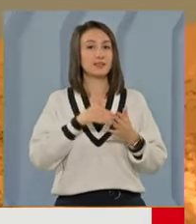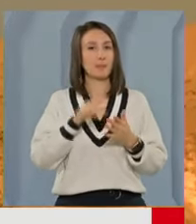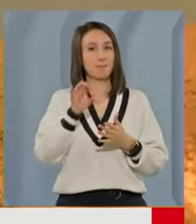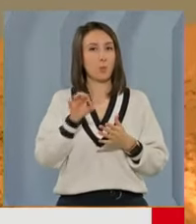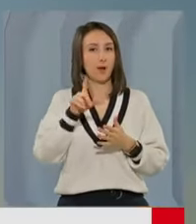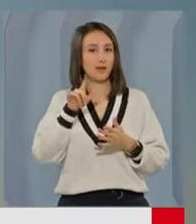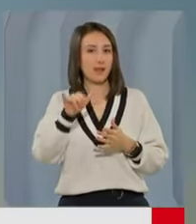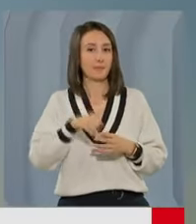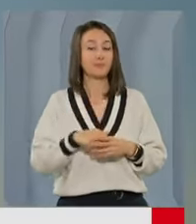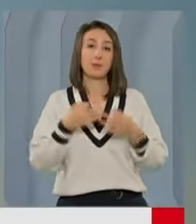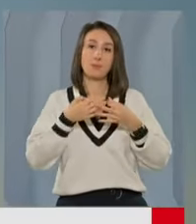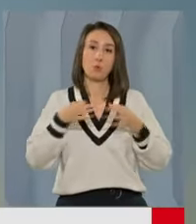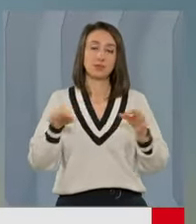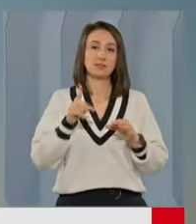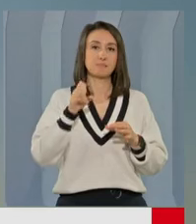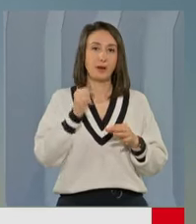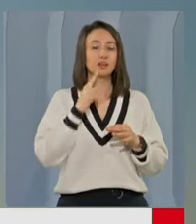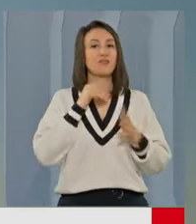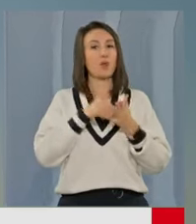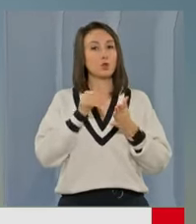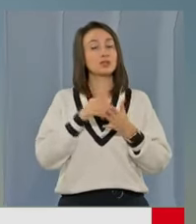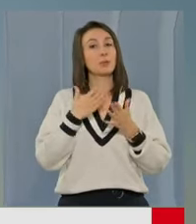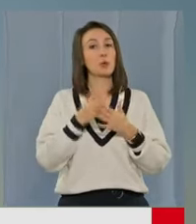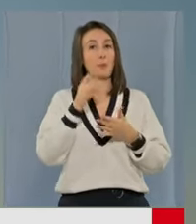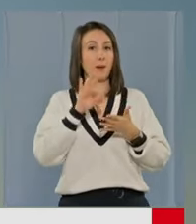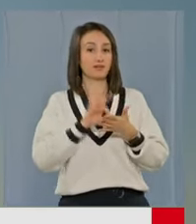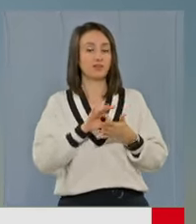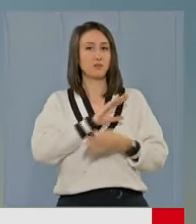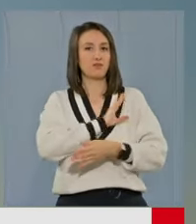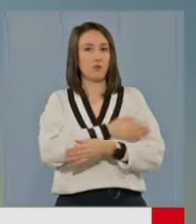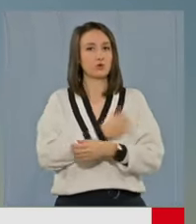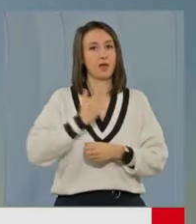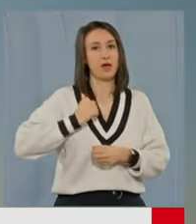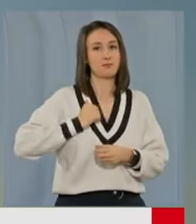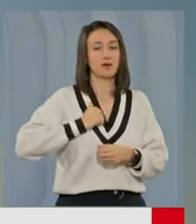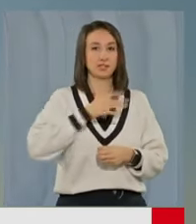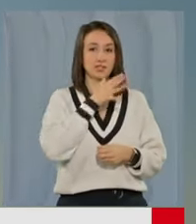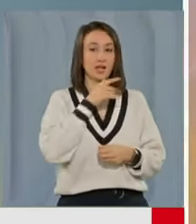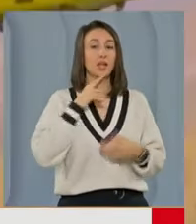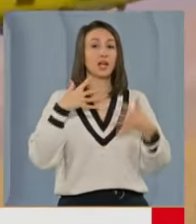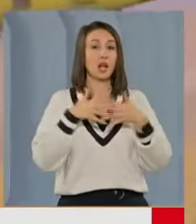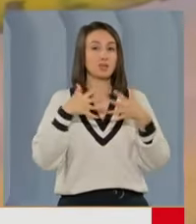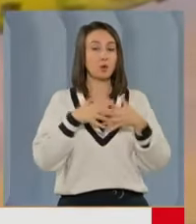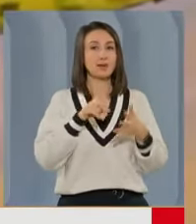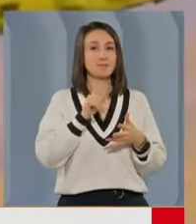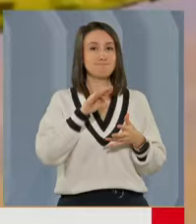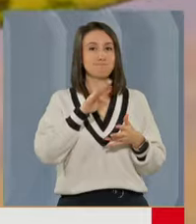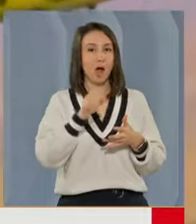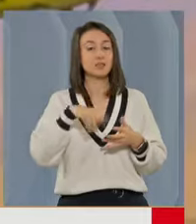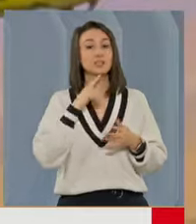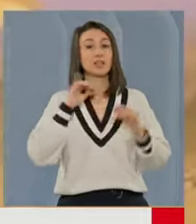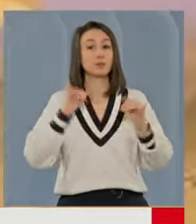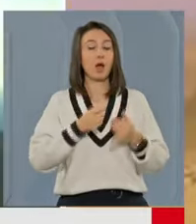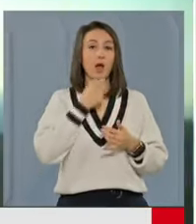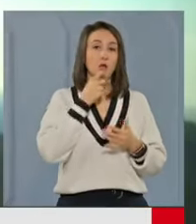milioane RON modelele Spike au fost folos pentru prima dată de forțele armate ale Israelului în războiul din Liban care a avut loc în